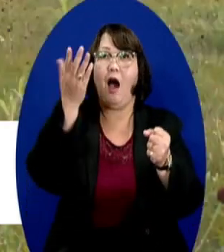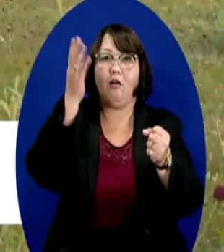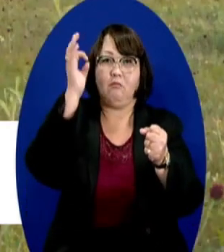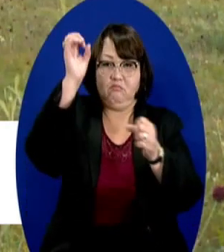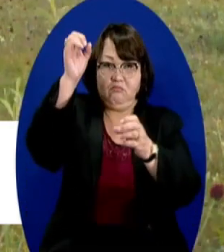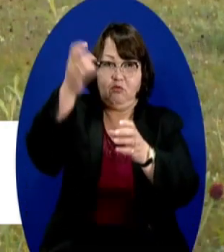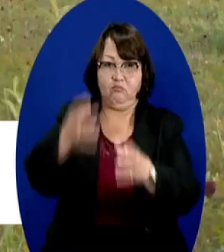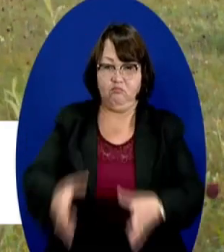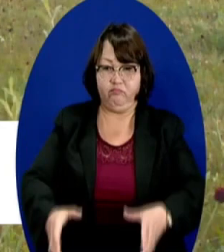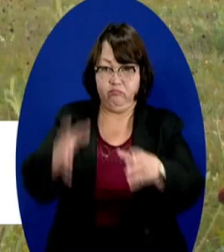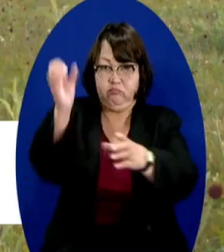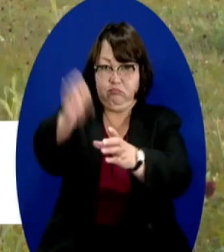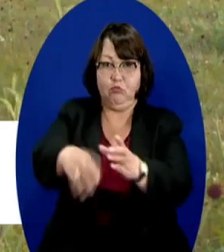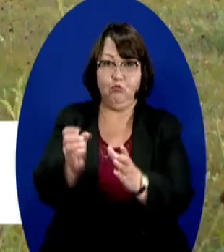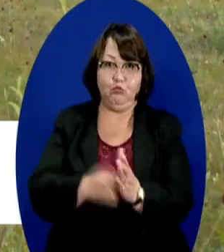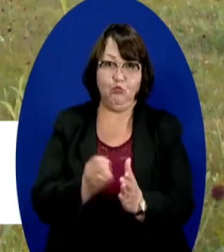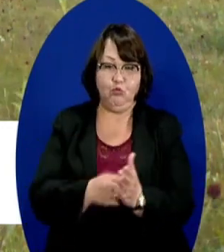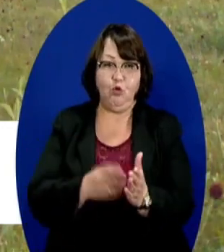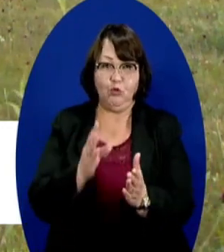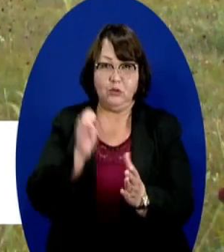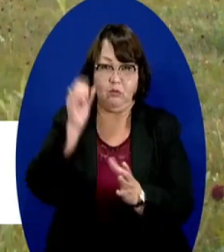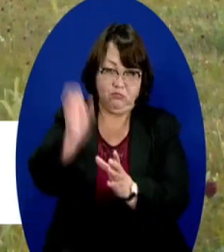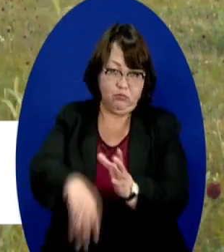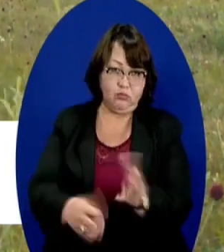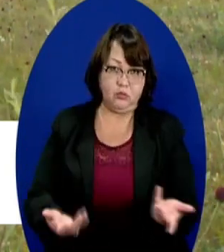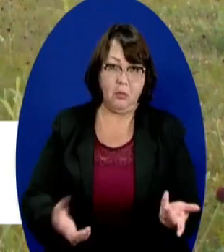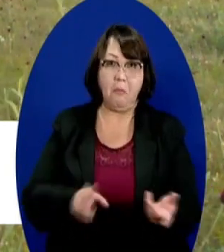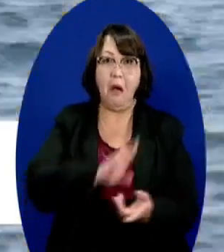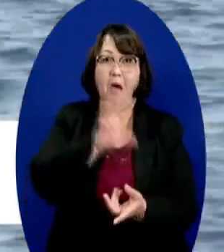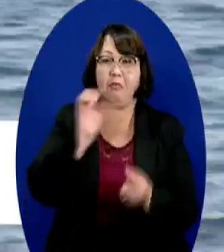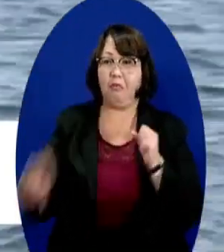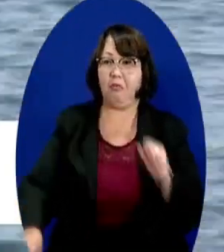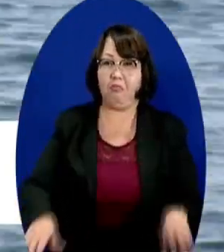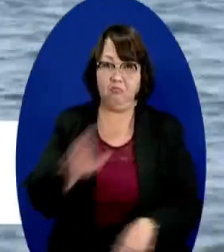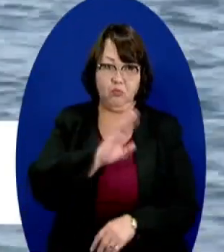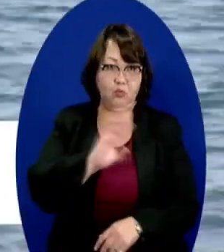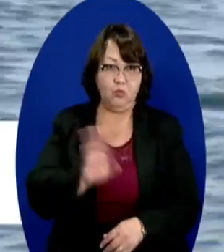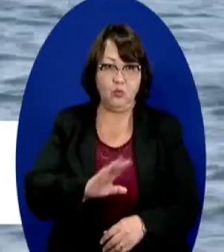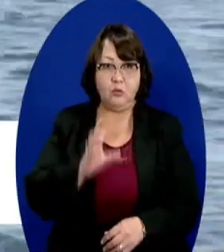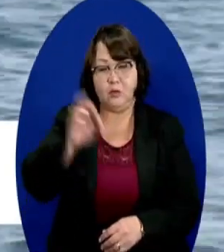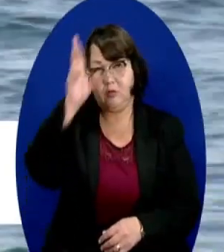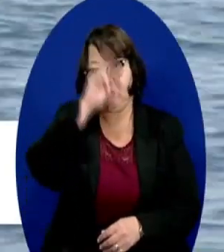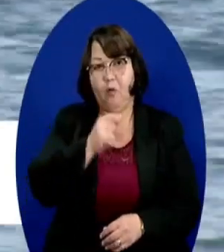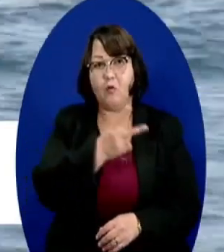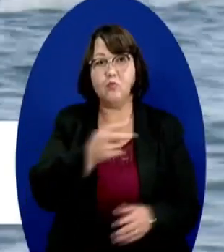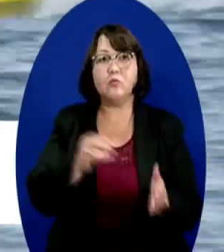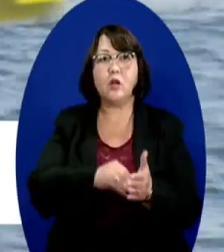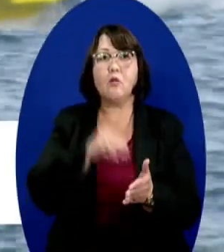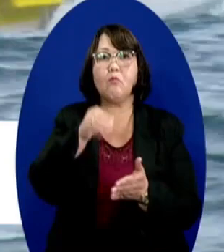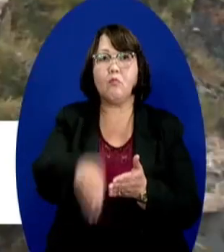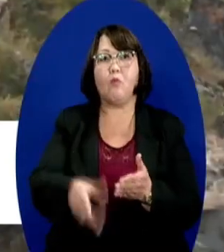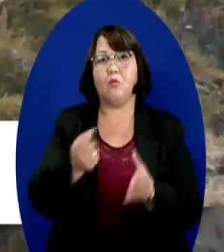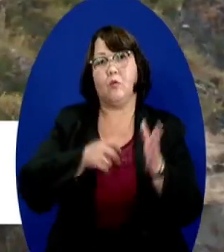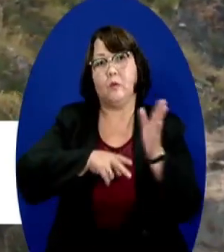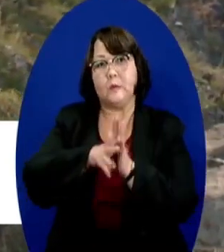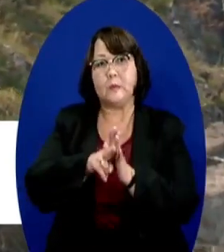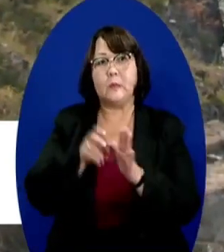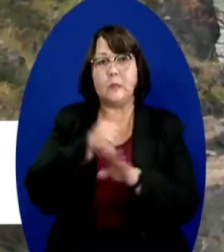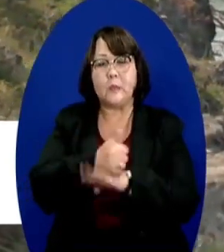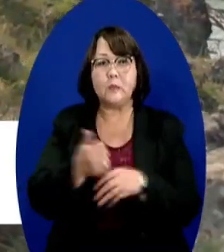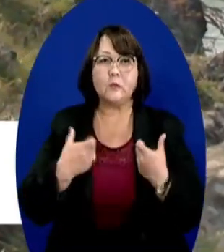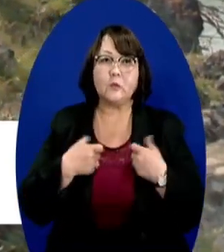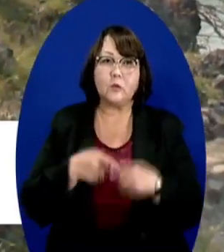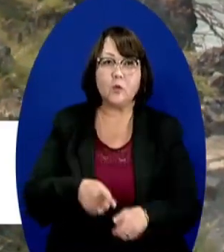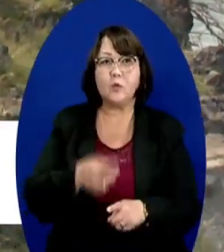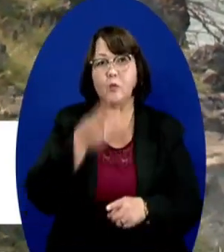ойлгох ёстой. Салбар яам дотоодын аялал жуулчлалаас энэ жил 200 тэрбум төгрөг олох боломжтой гэж харж байна. Дотоод аялагчдад